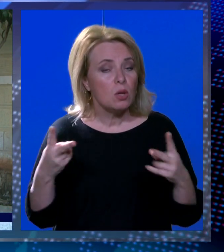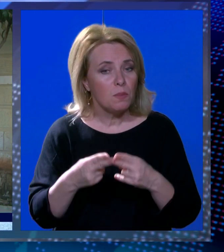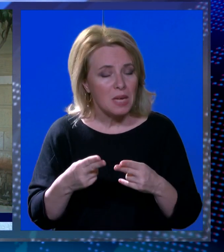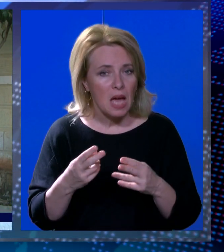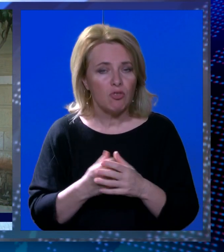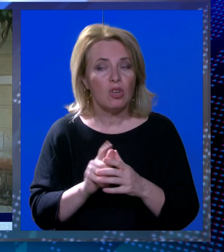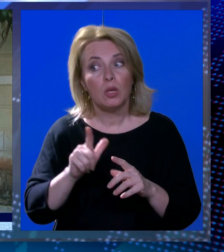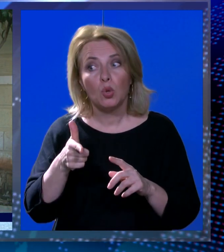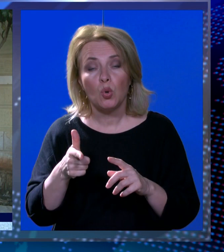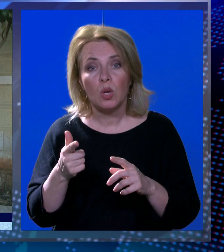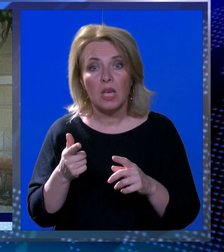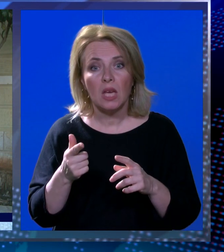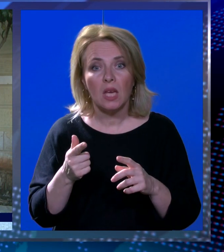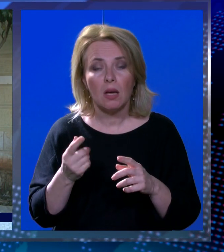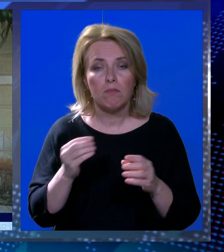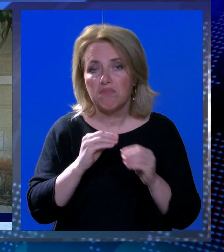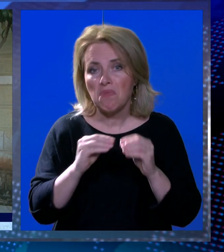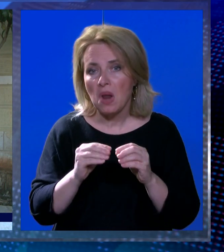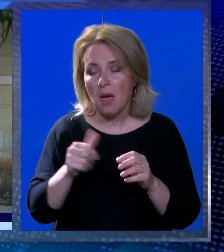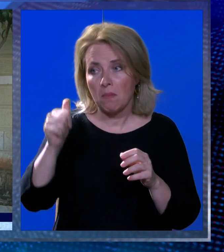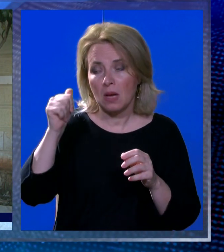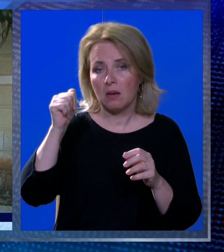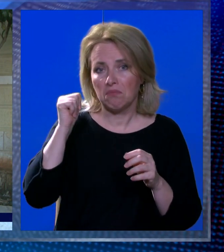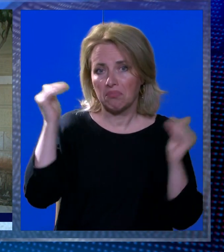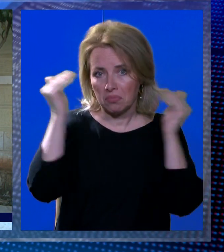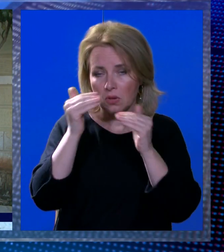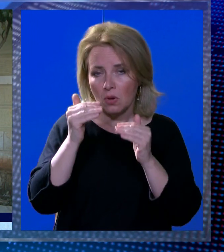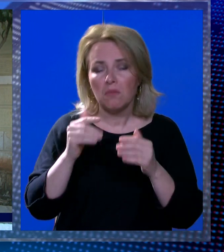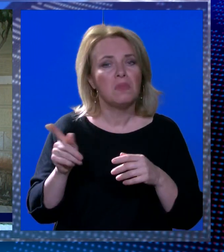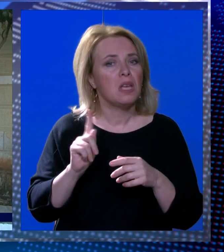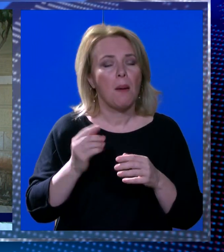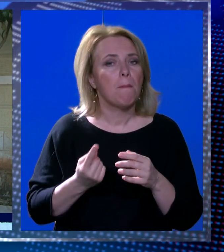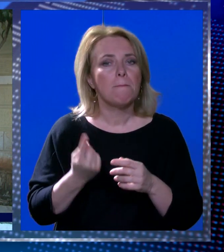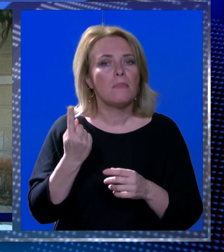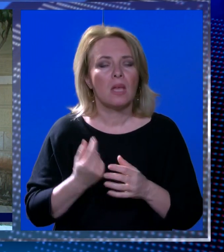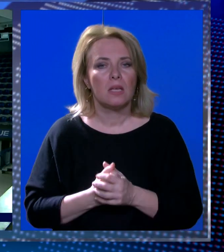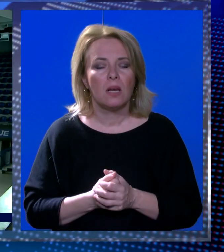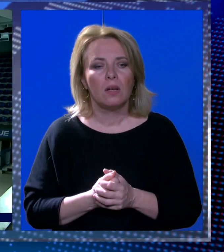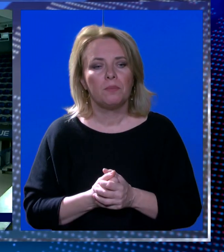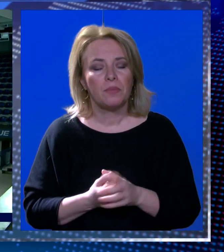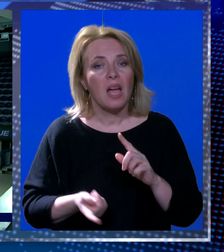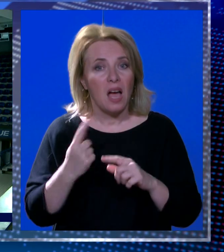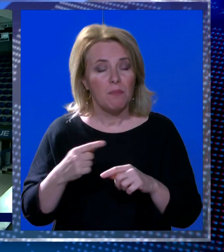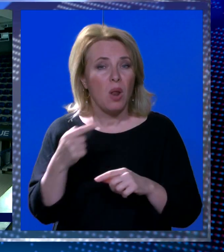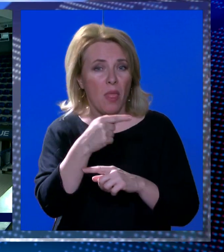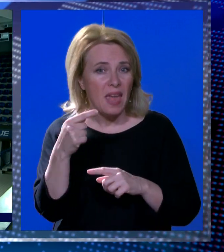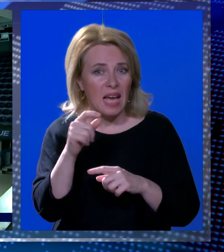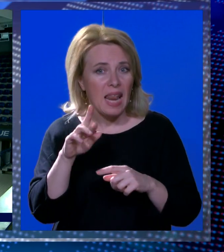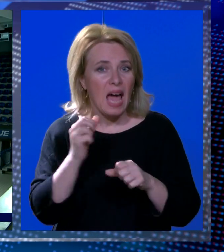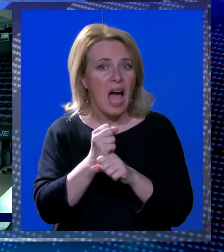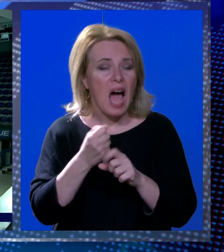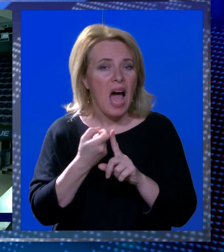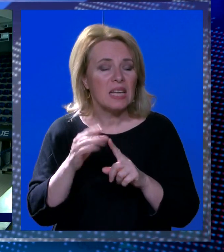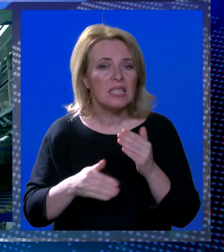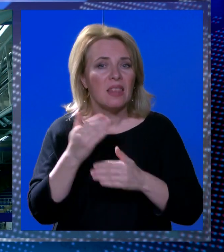brzo spriječen, drugih nekakvih izgreda tijekom sinoćnjeg sportskog susreta nije bilo. No zato jest bilo